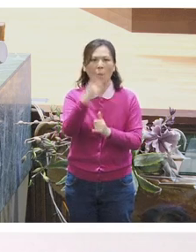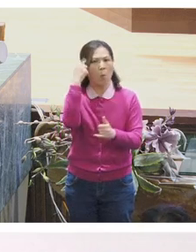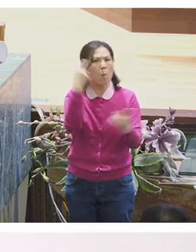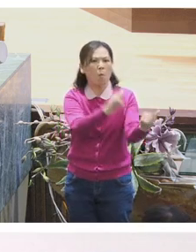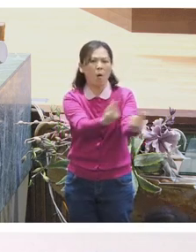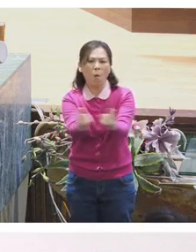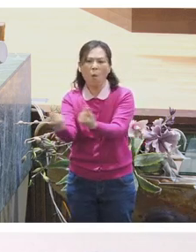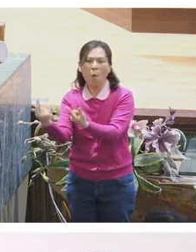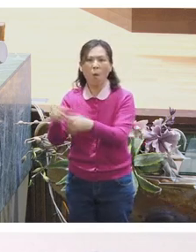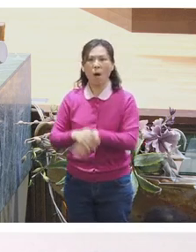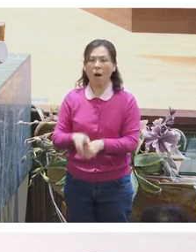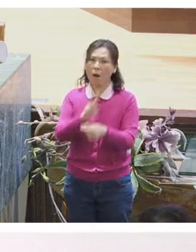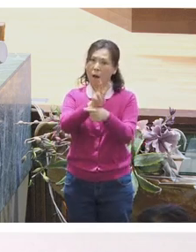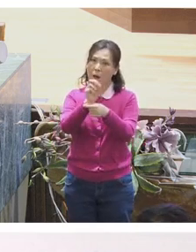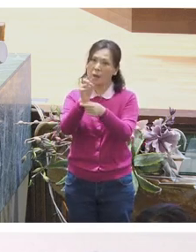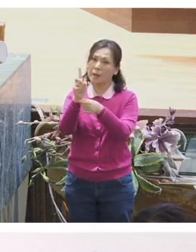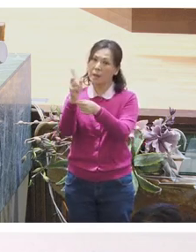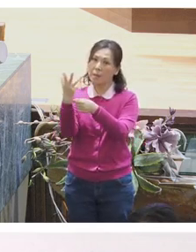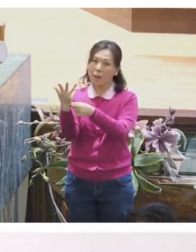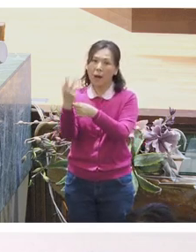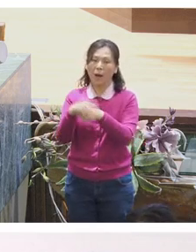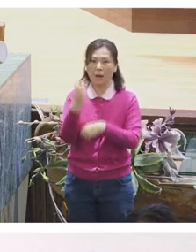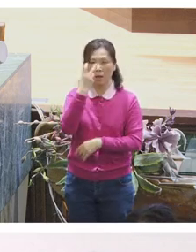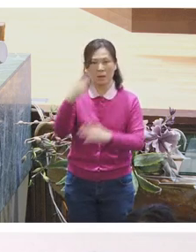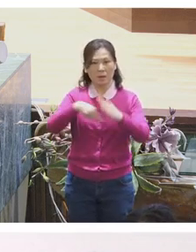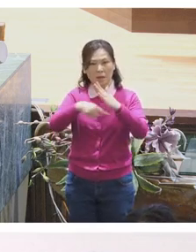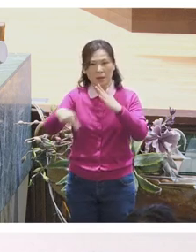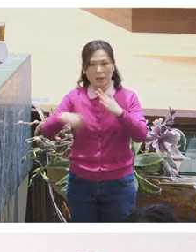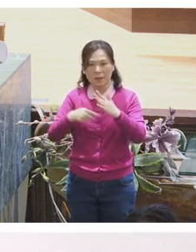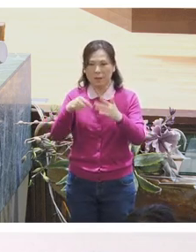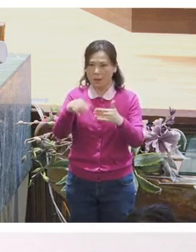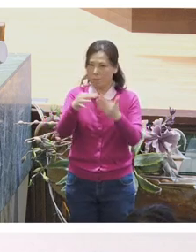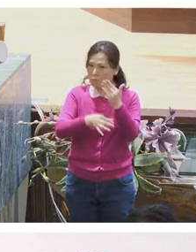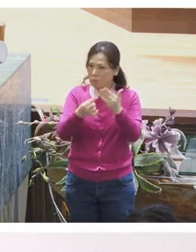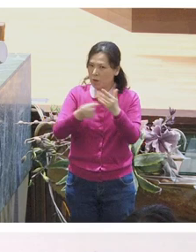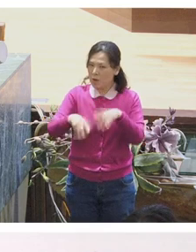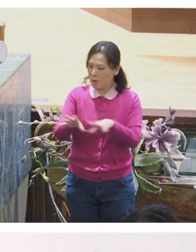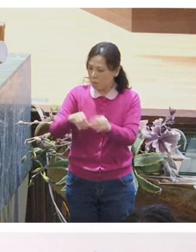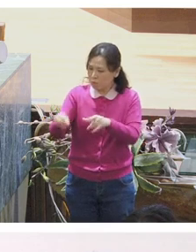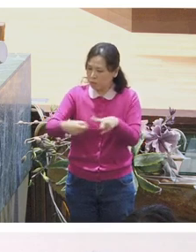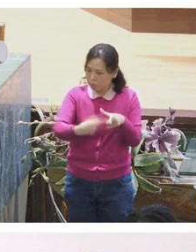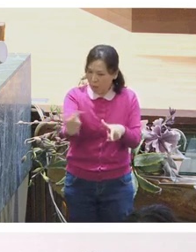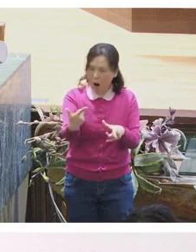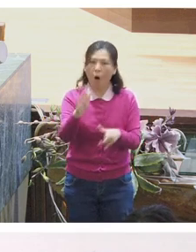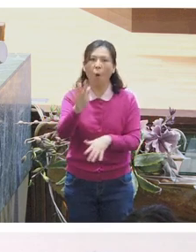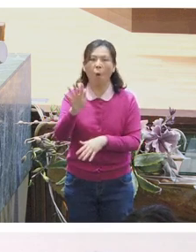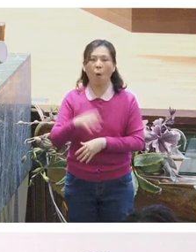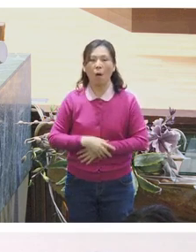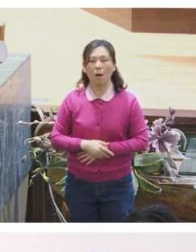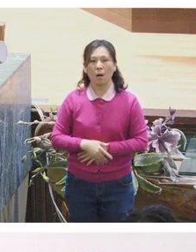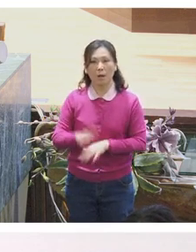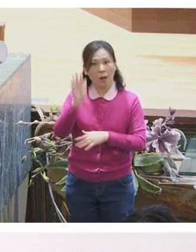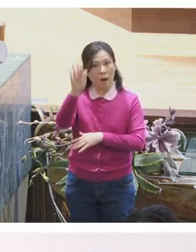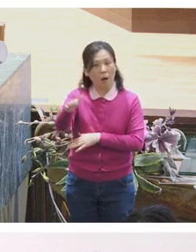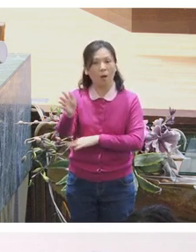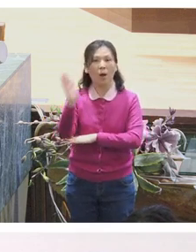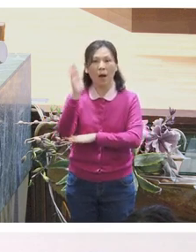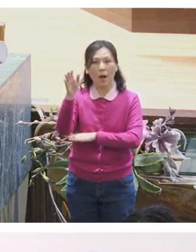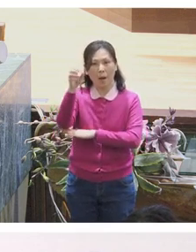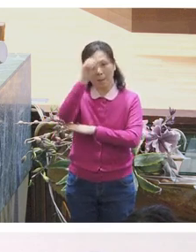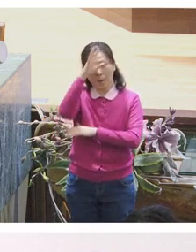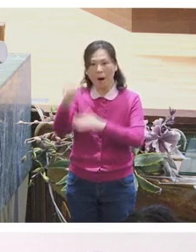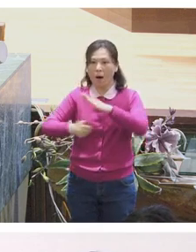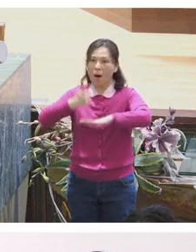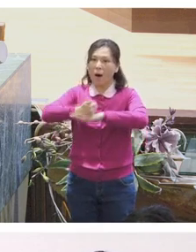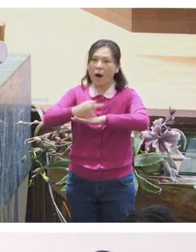然2018年监察院才第一次用结构化的开放资料释出，但大家都知道之后，不管哪一个政党执政，他不可能